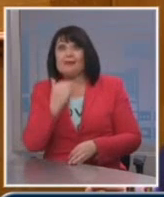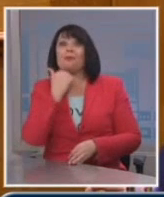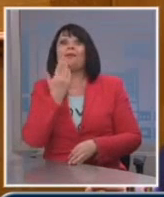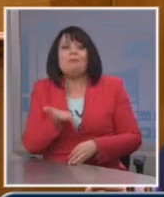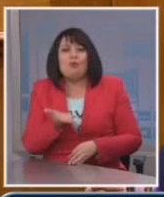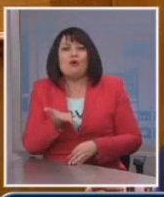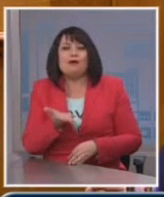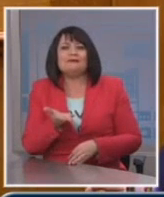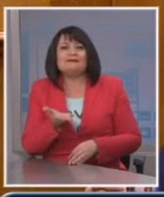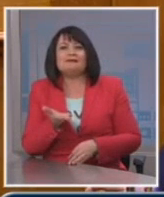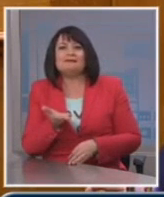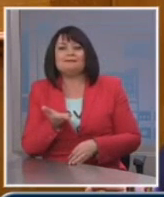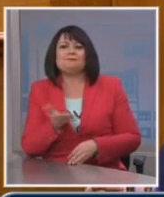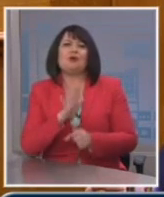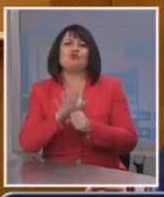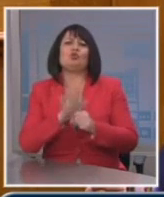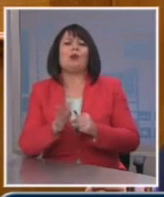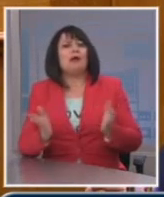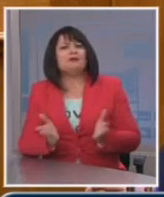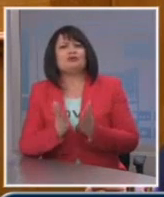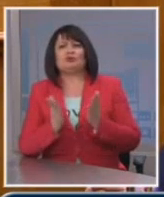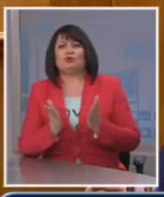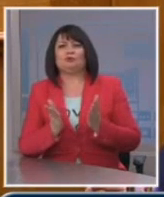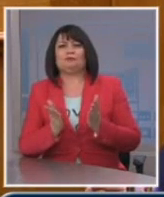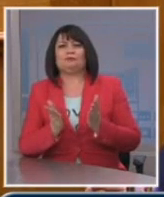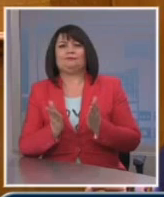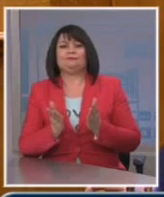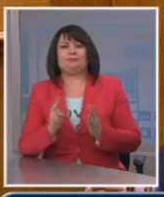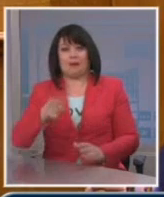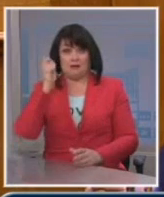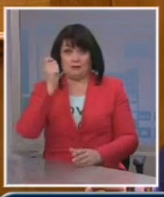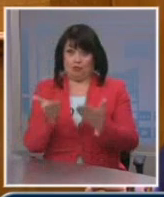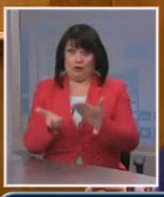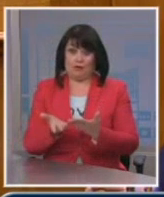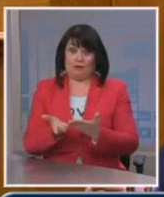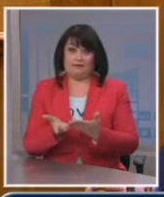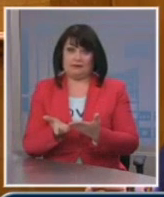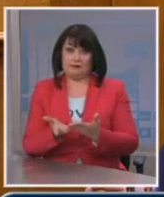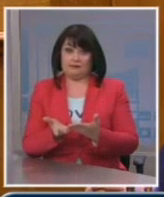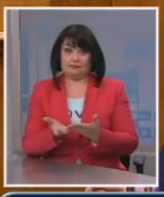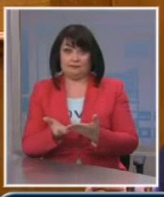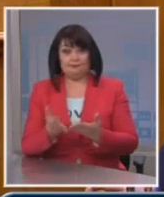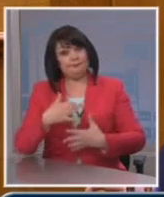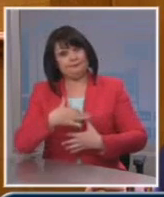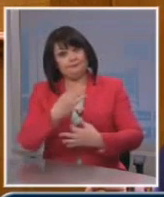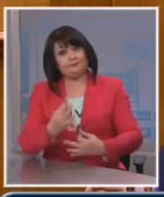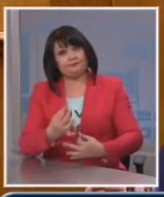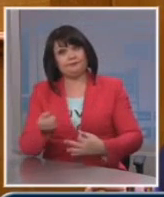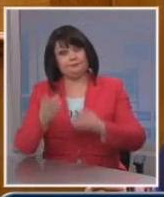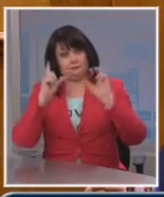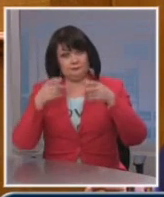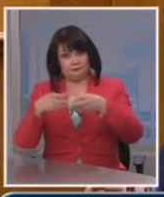να έχετε έστω ως κόμμα της αξιωματικής αντιπολίτευσης και μάλιστα εκπροσωπώντας μία παράταξη η